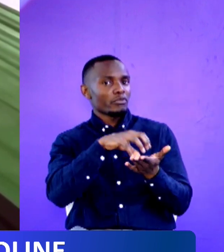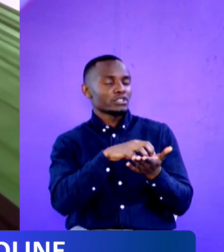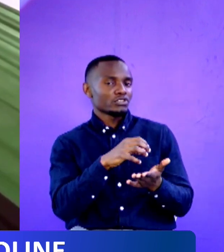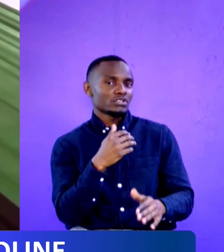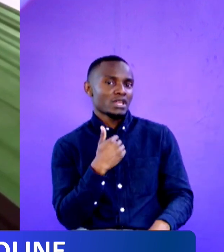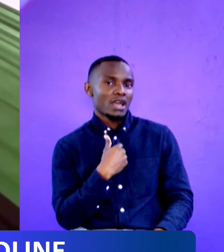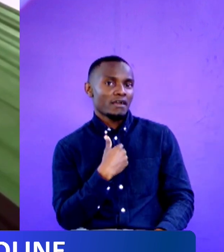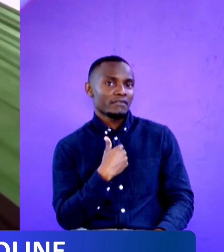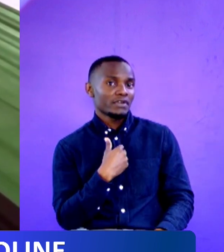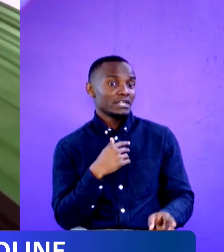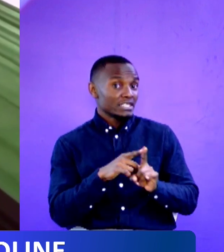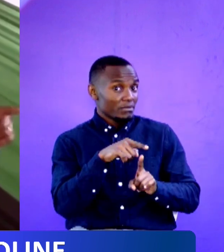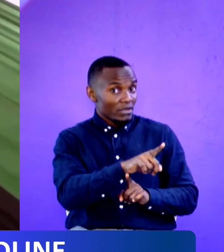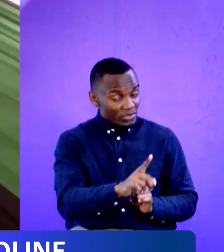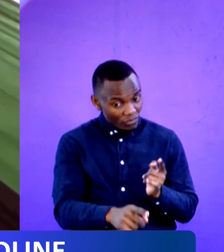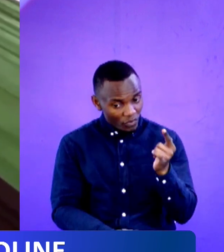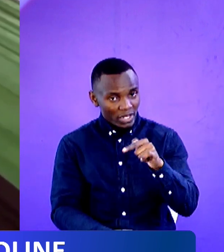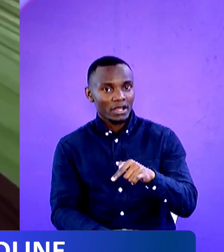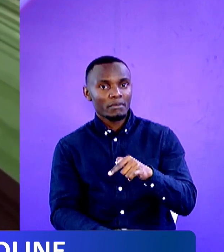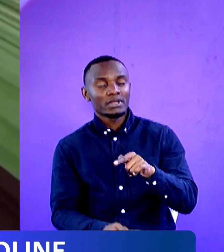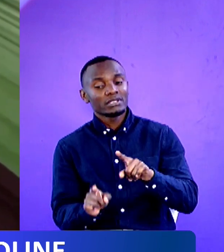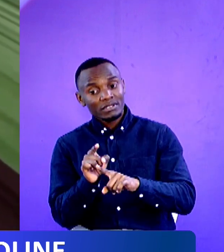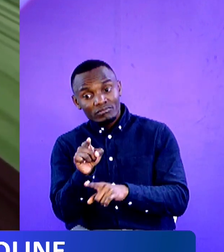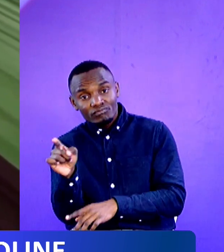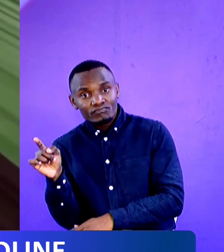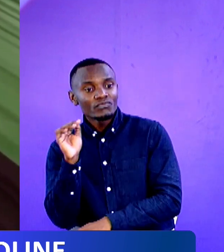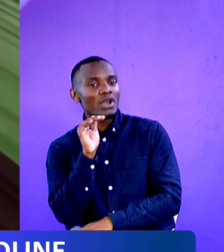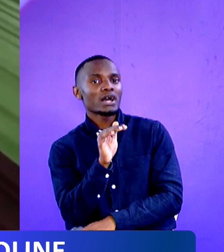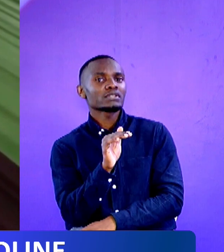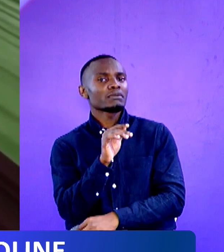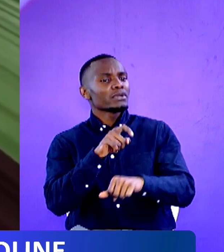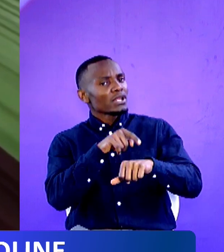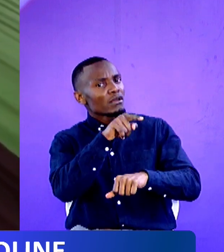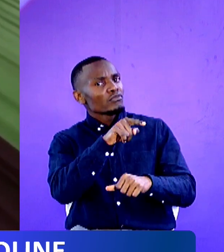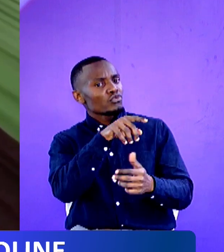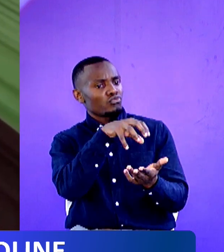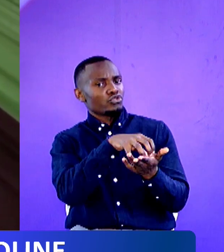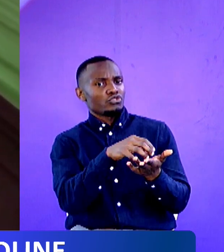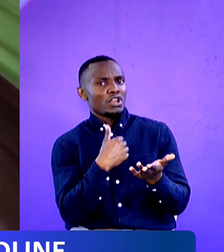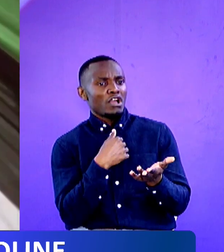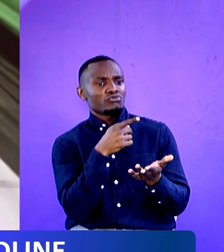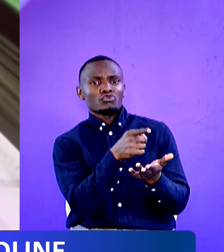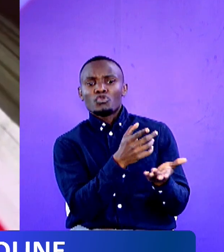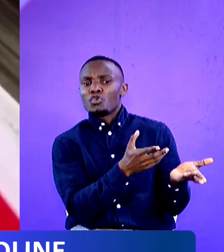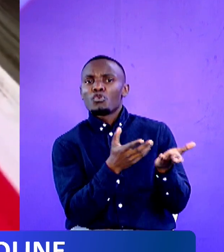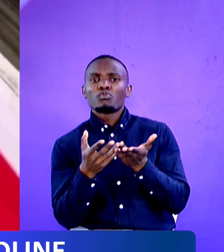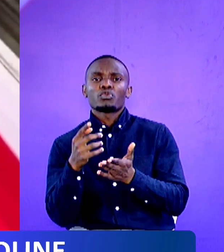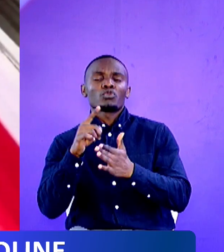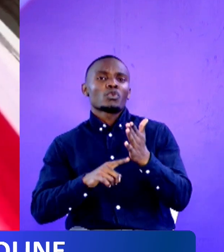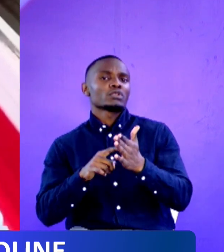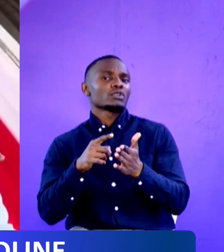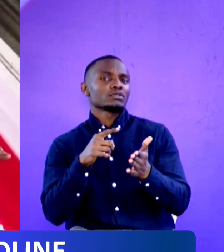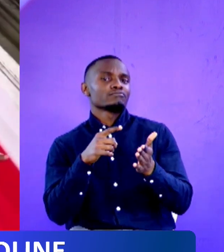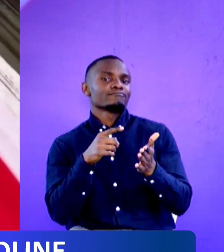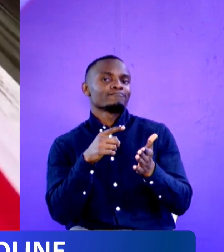Si watakuja hata hao? Na wao waulize, siku ile ulikuwa na crown, ulileta mradi gani? Si hiyo